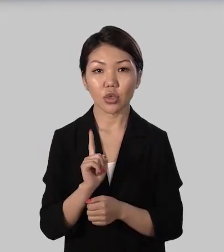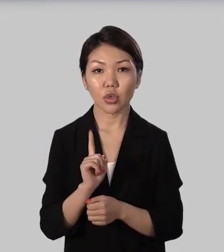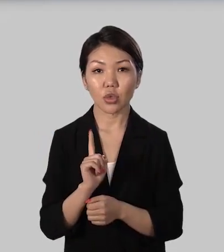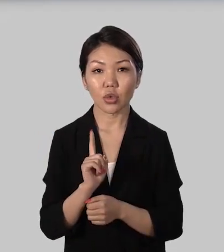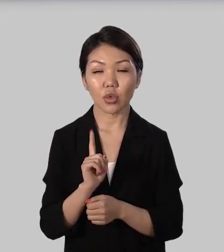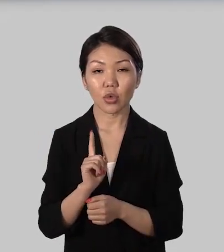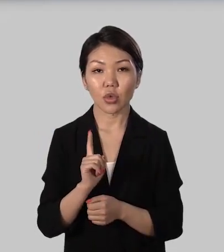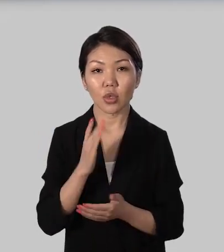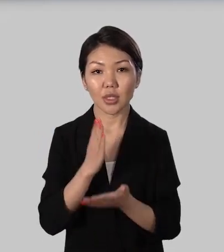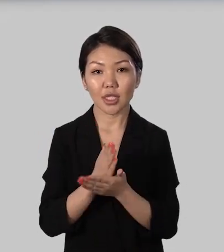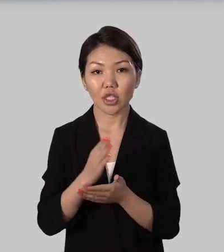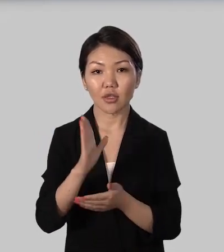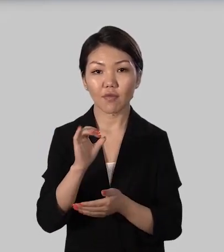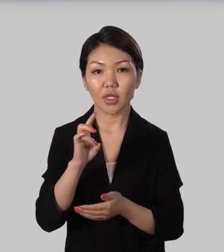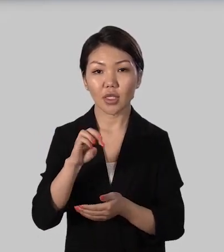внимательно